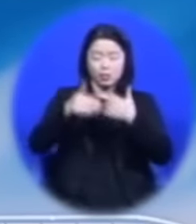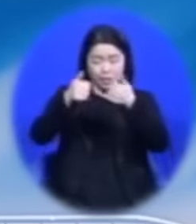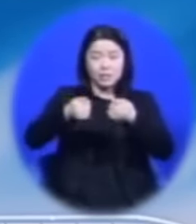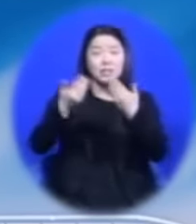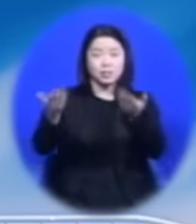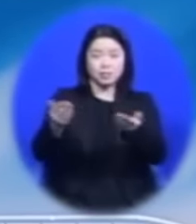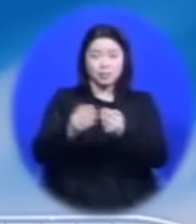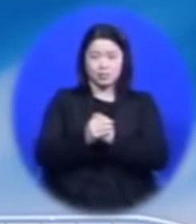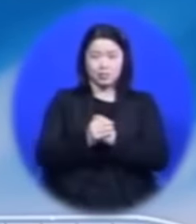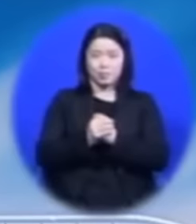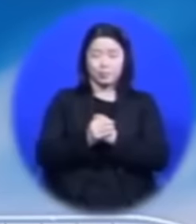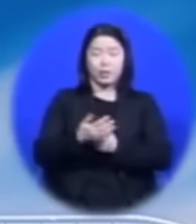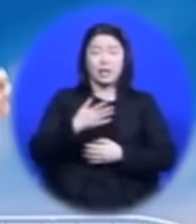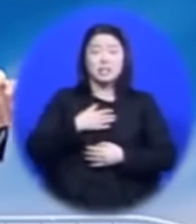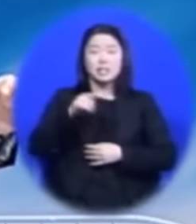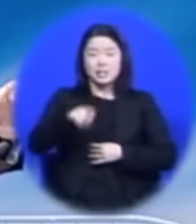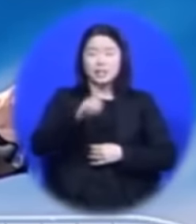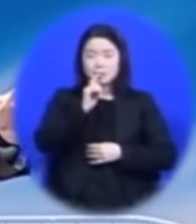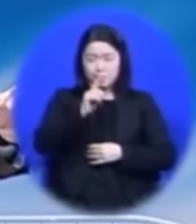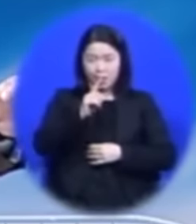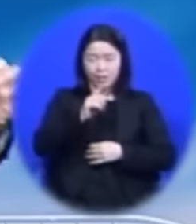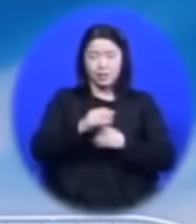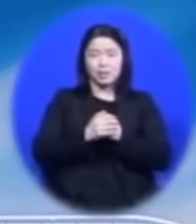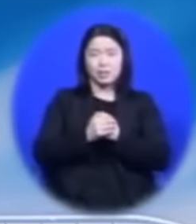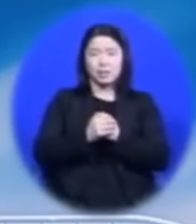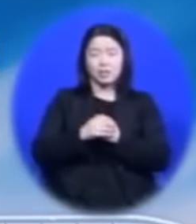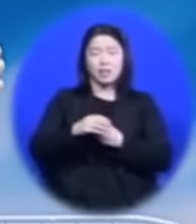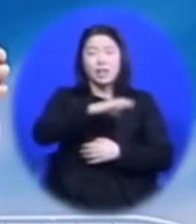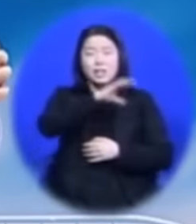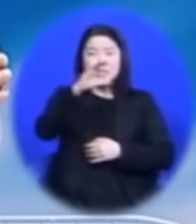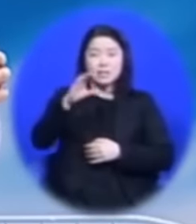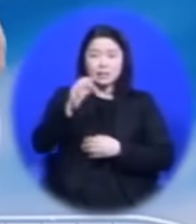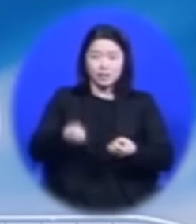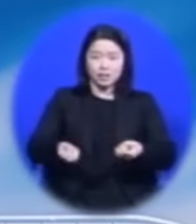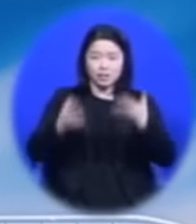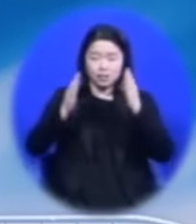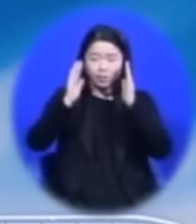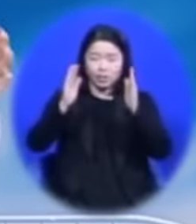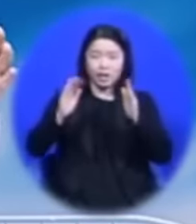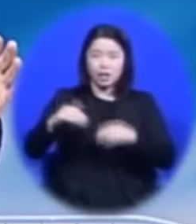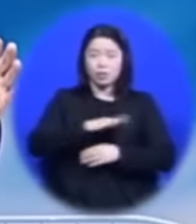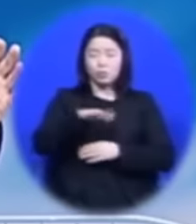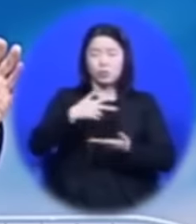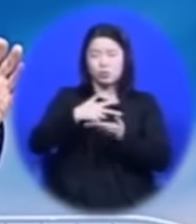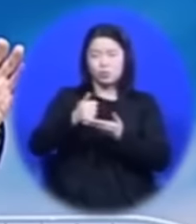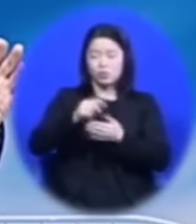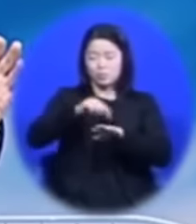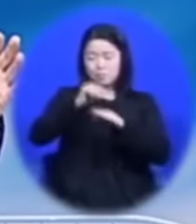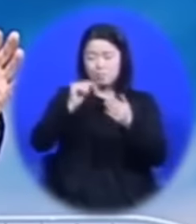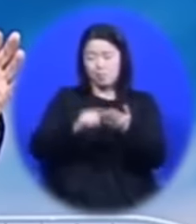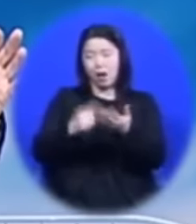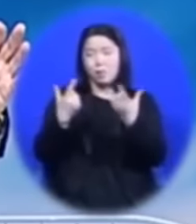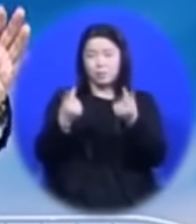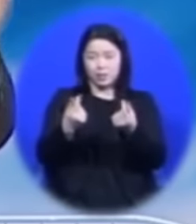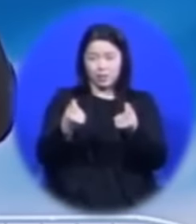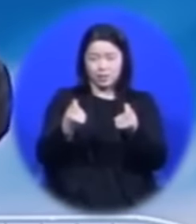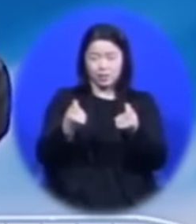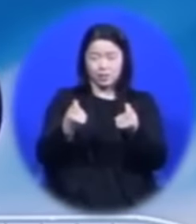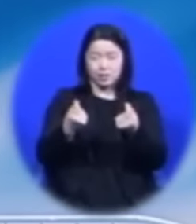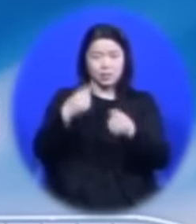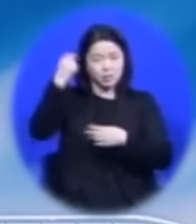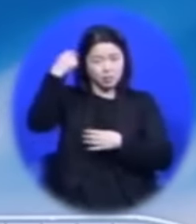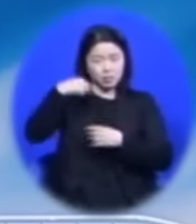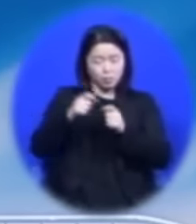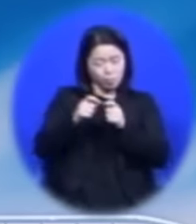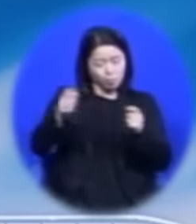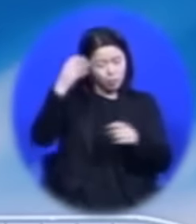합니다. 저는 이 이야기가 성탄절을 향한 우리 주님의 마음 같아서 오래